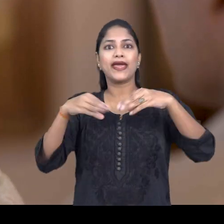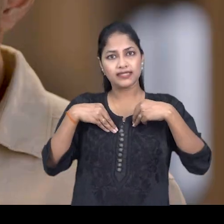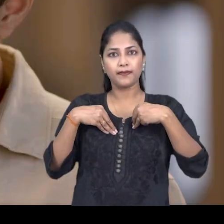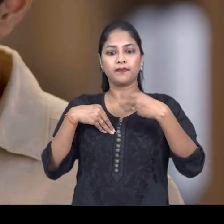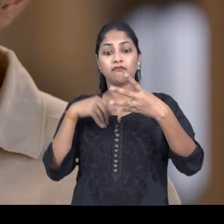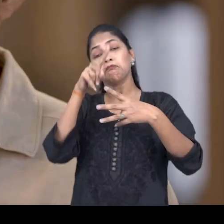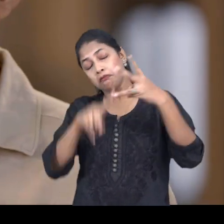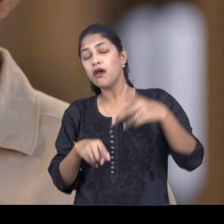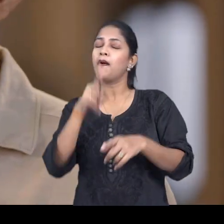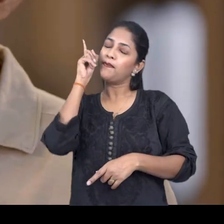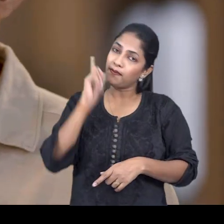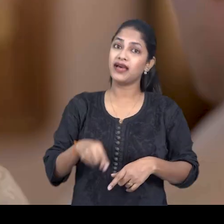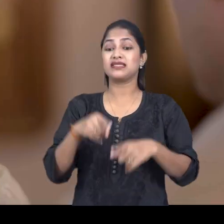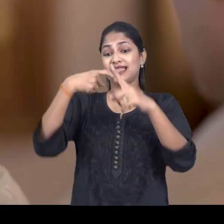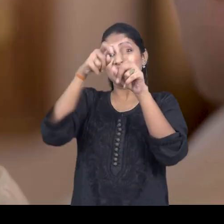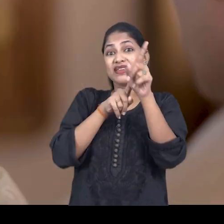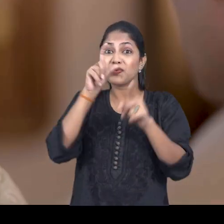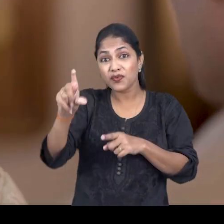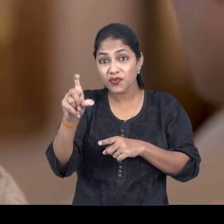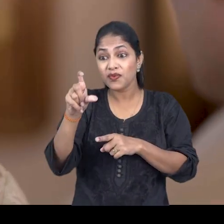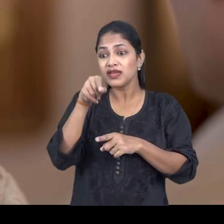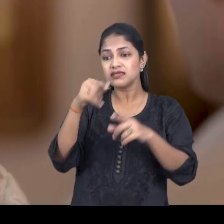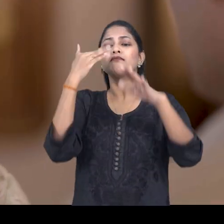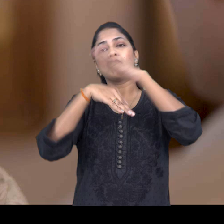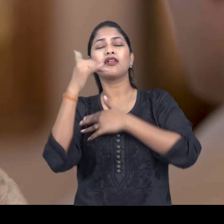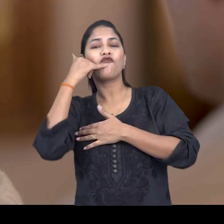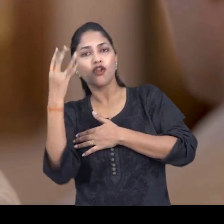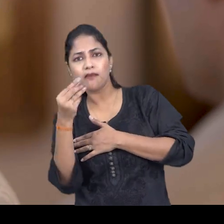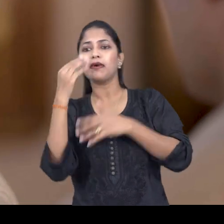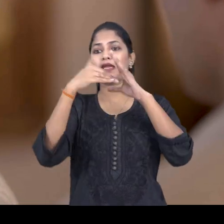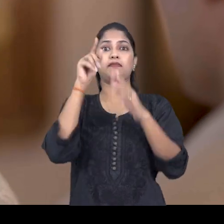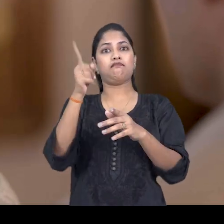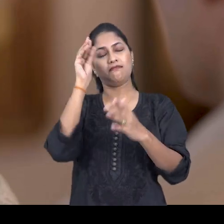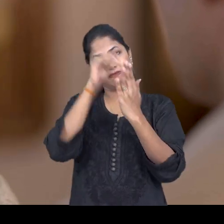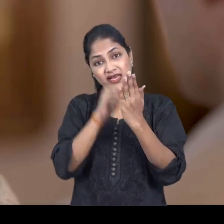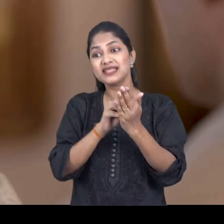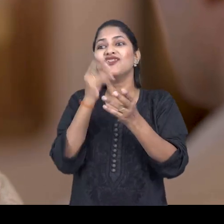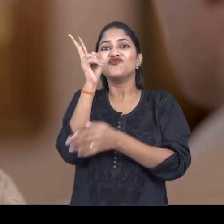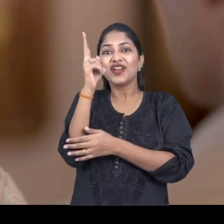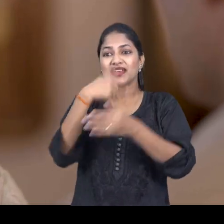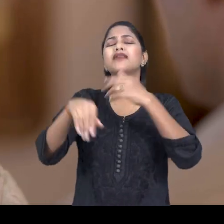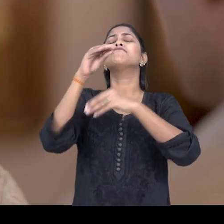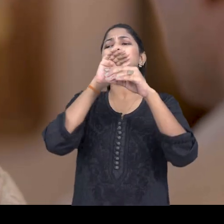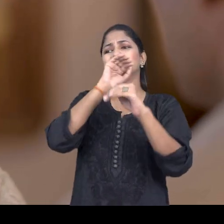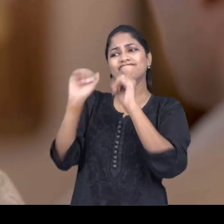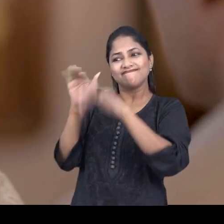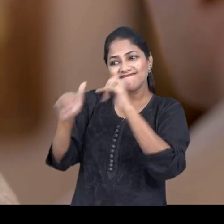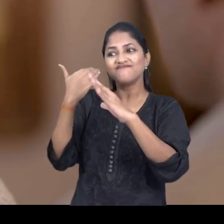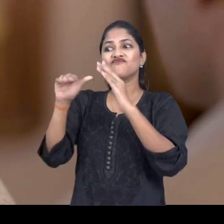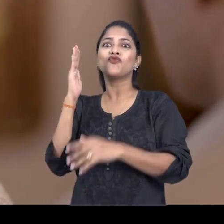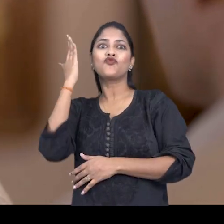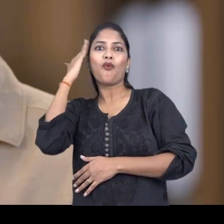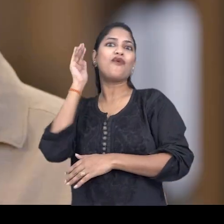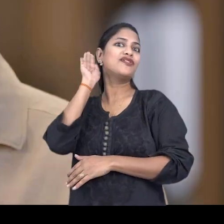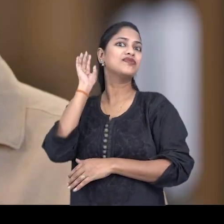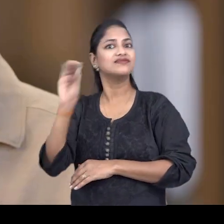ડોન્ટ્સ વગેરે. કેવાયસી ફોર્મમાં તમારો મોબાઈલ નંબર અને તમારું ઈમેલ આઈડી અચૂક ભરજો, જેથી ટ્રેડિંગને લાગતા તમામ મેસેજીસ અને અલર્ટ્સ તમને